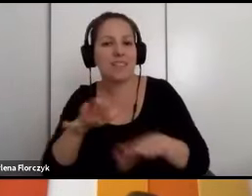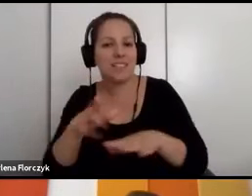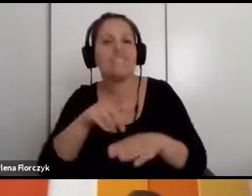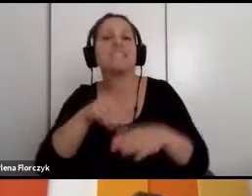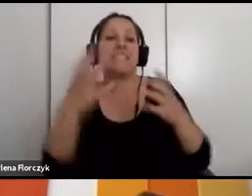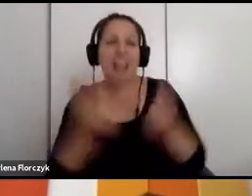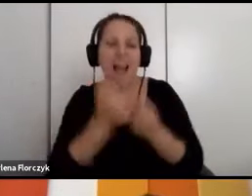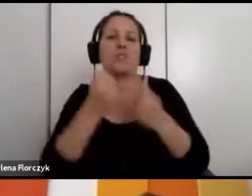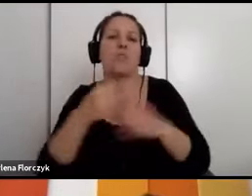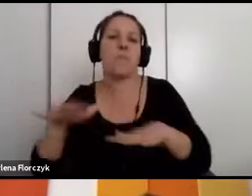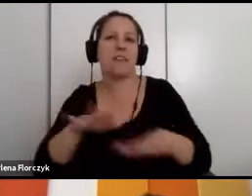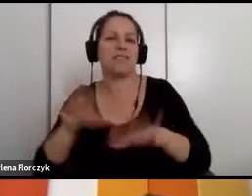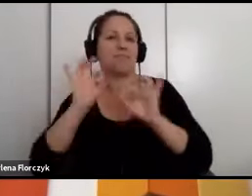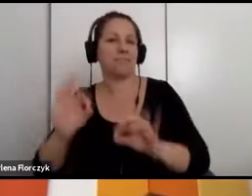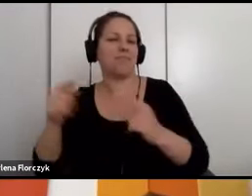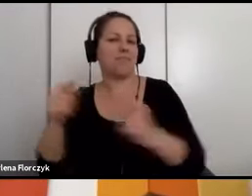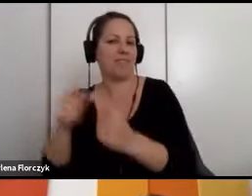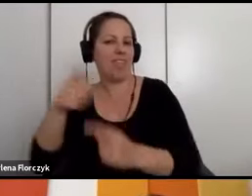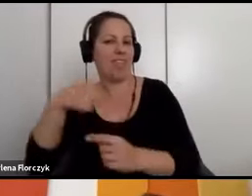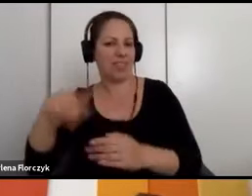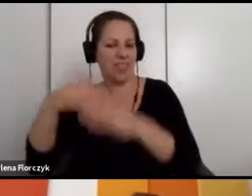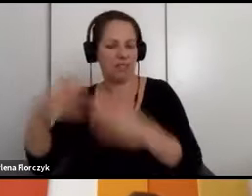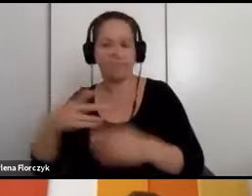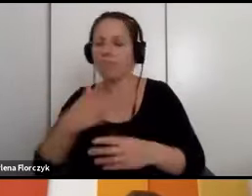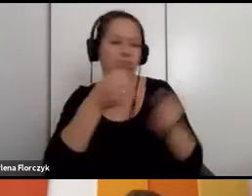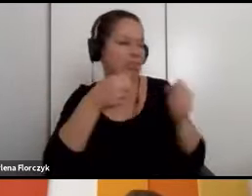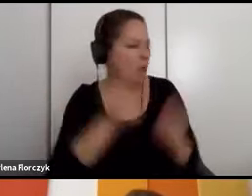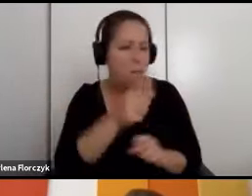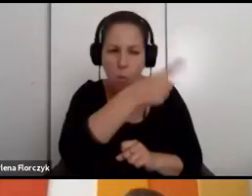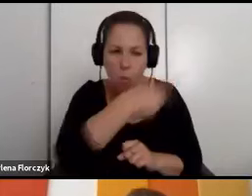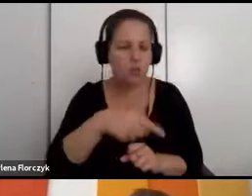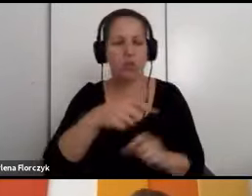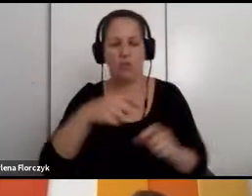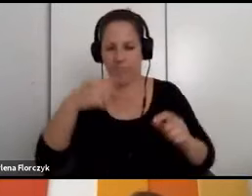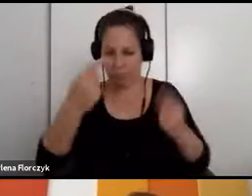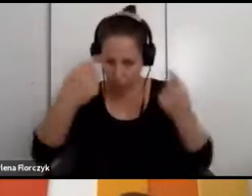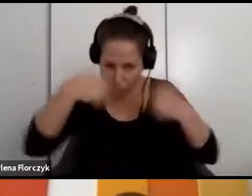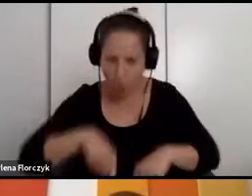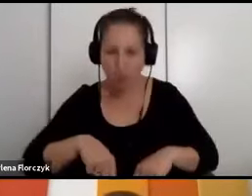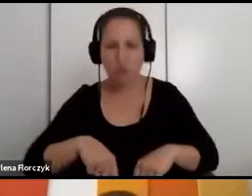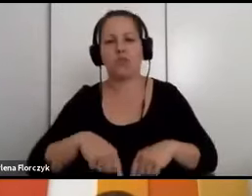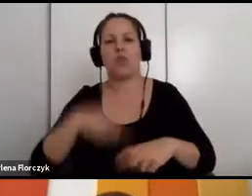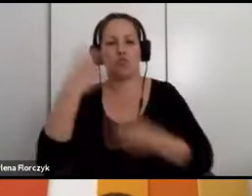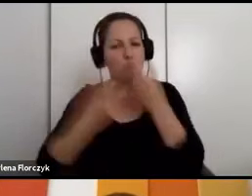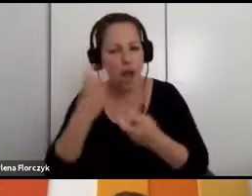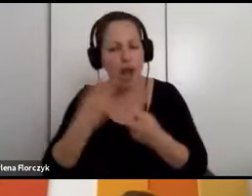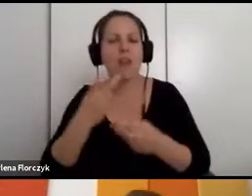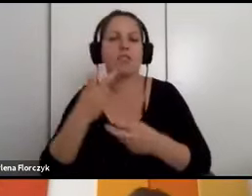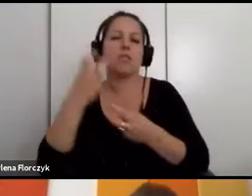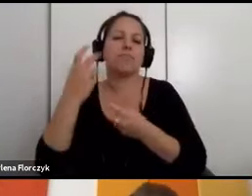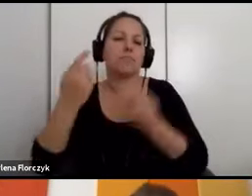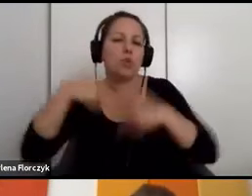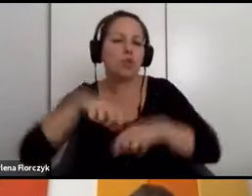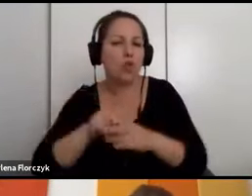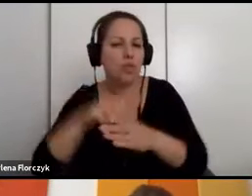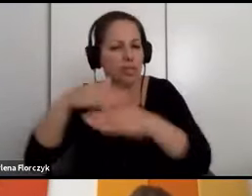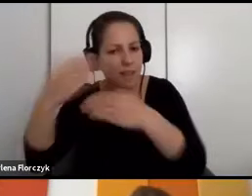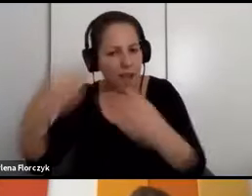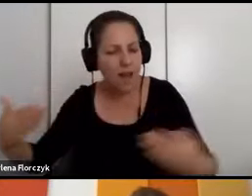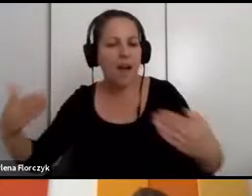znalazły. Więc nie bójcie się, szukajcie, przychodźcie do teatrów, przychodźcie